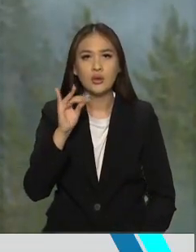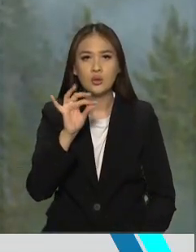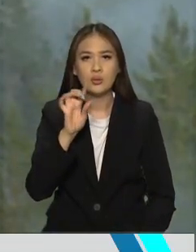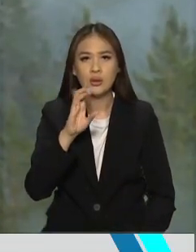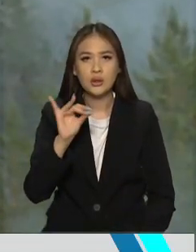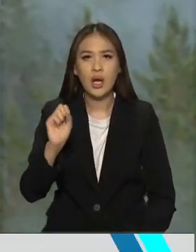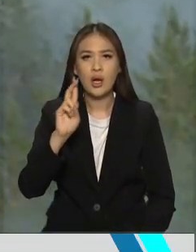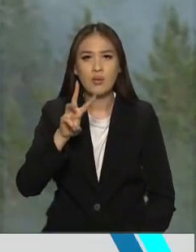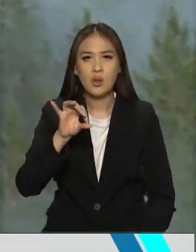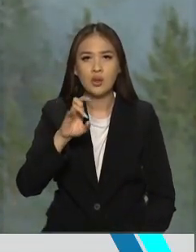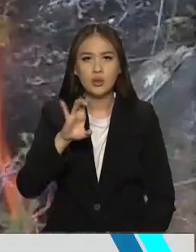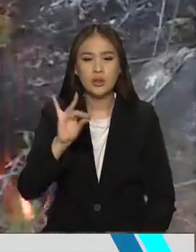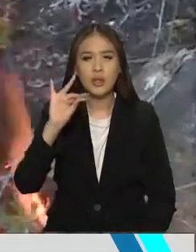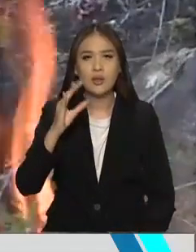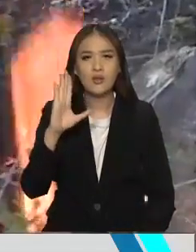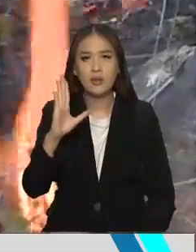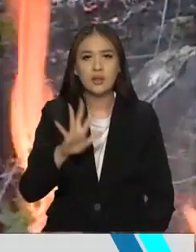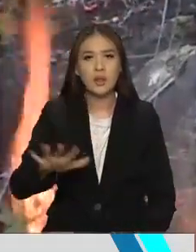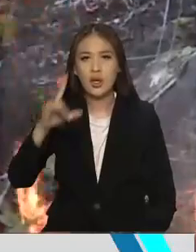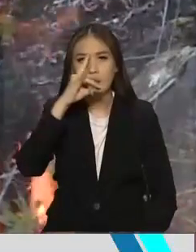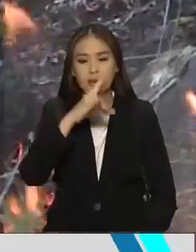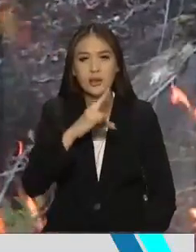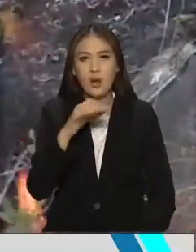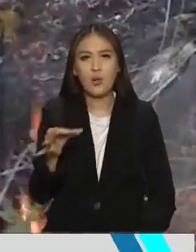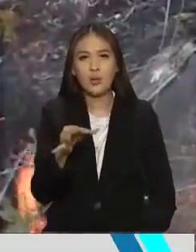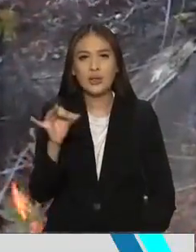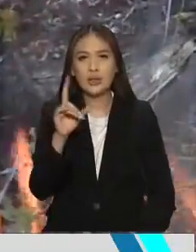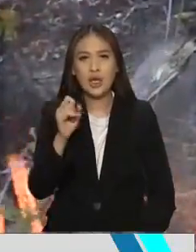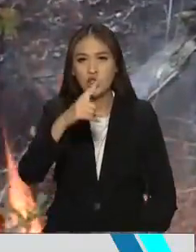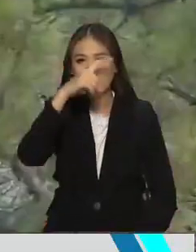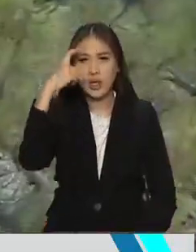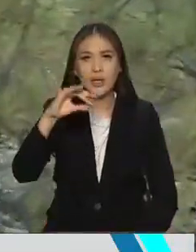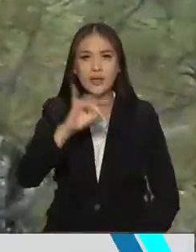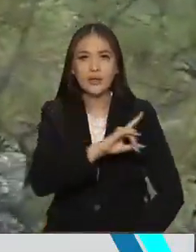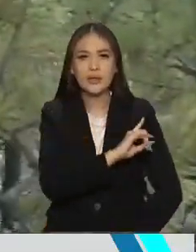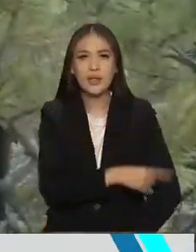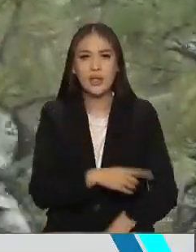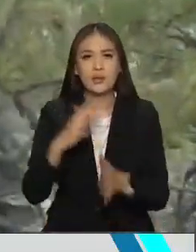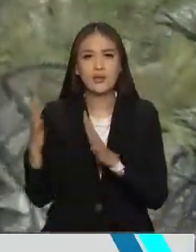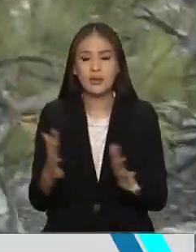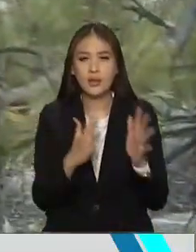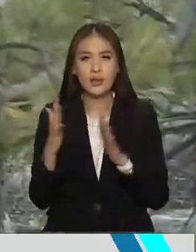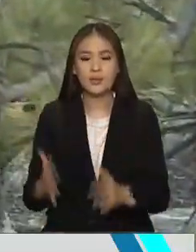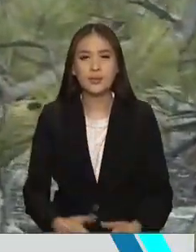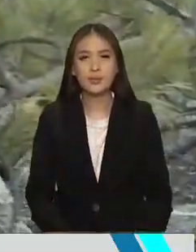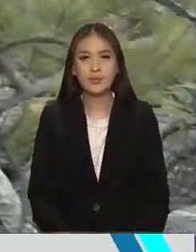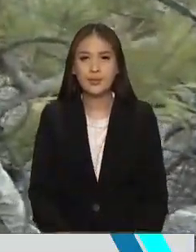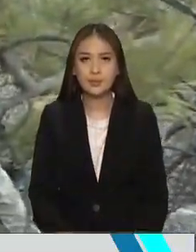Актюбинская Акмолинская восточно-казахстанской областях из-за жары и сильных порывов ветра